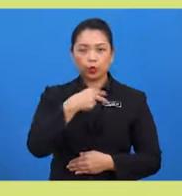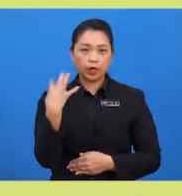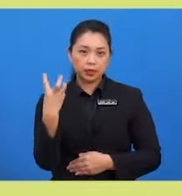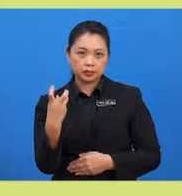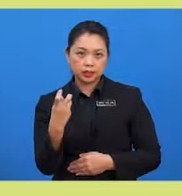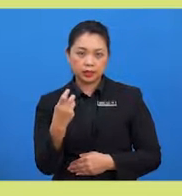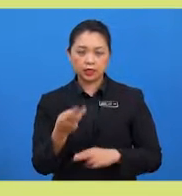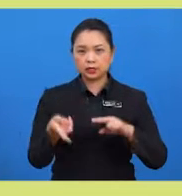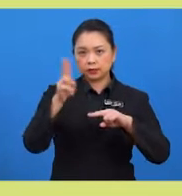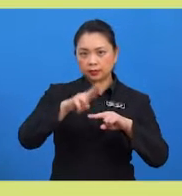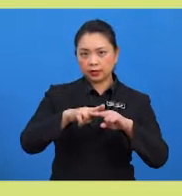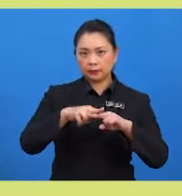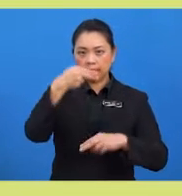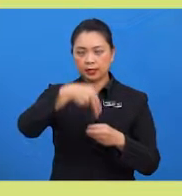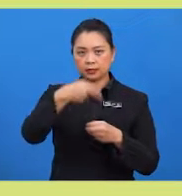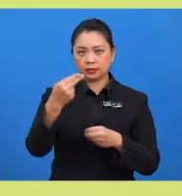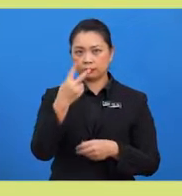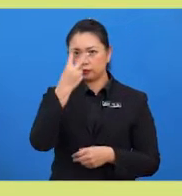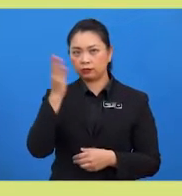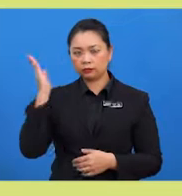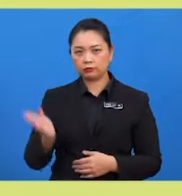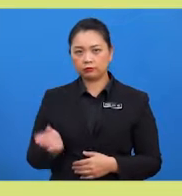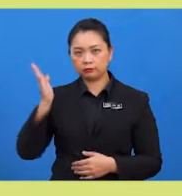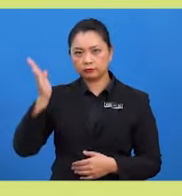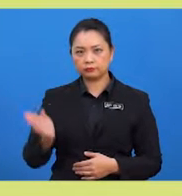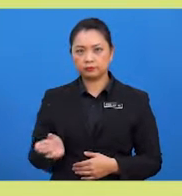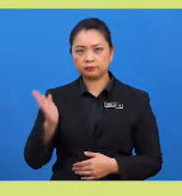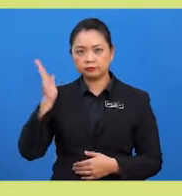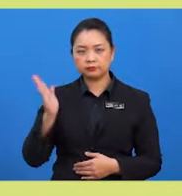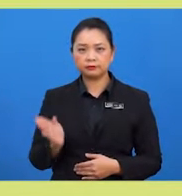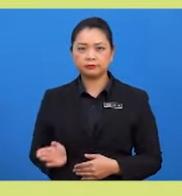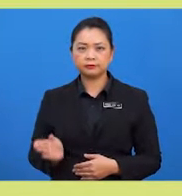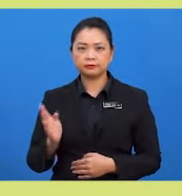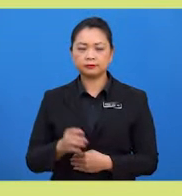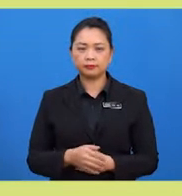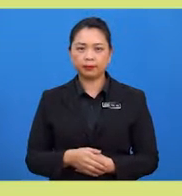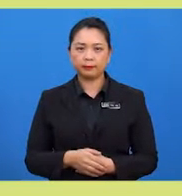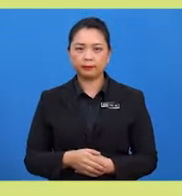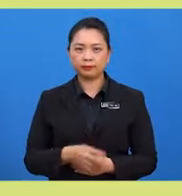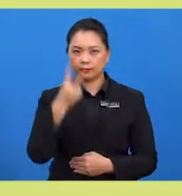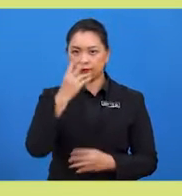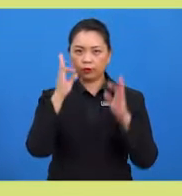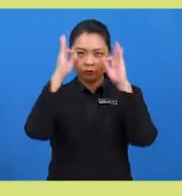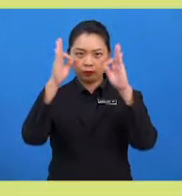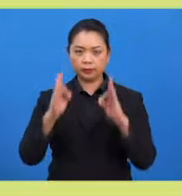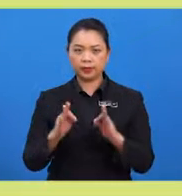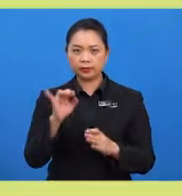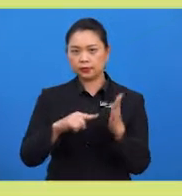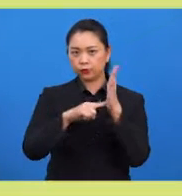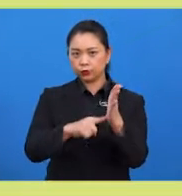hasil tolak belanja. Format akaun untung rugi, format penyata seperti yang